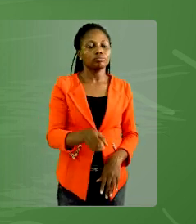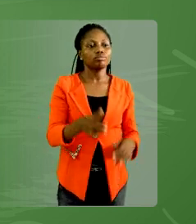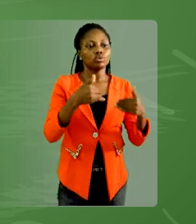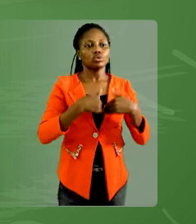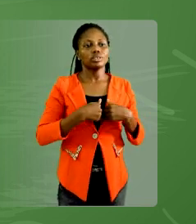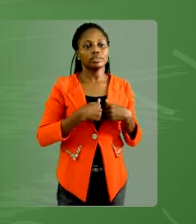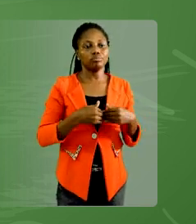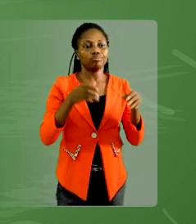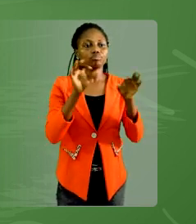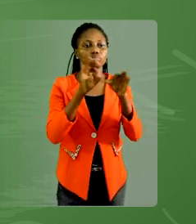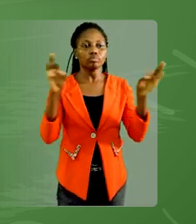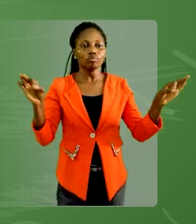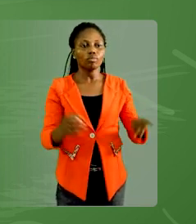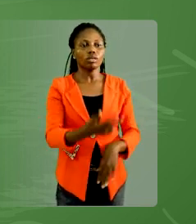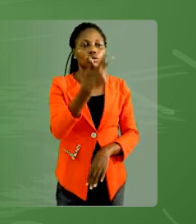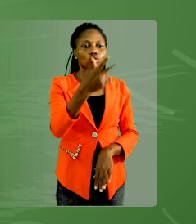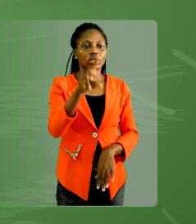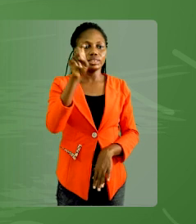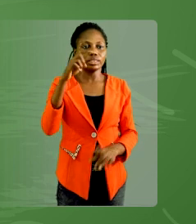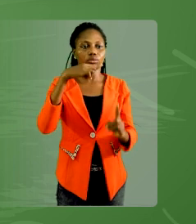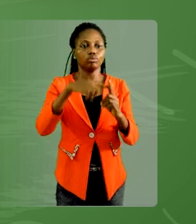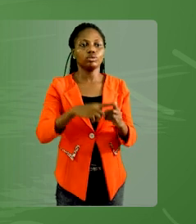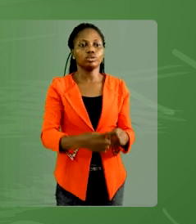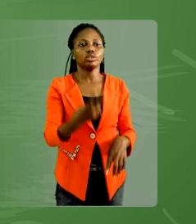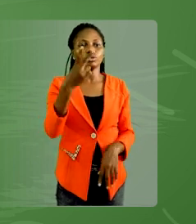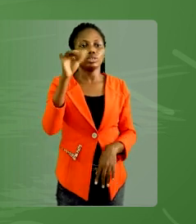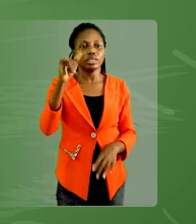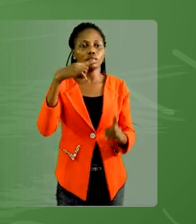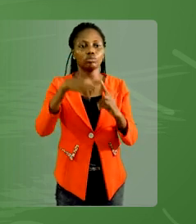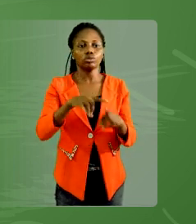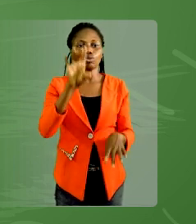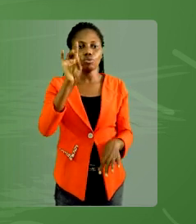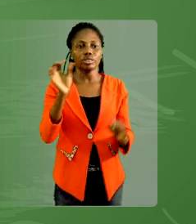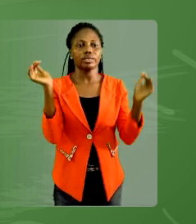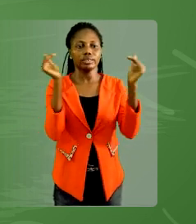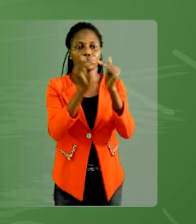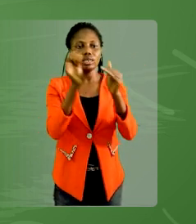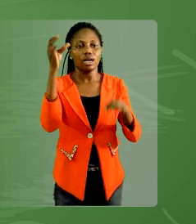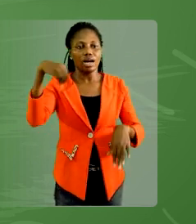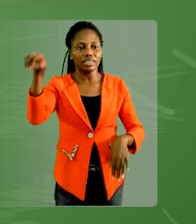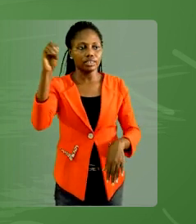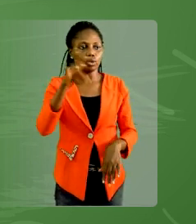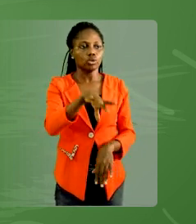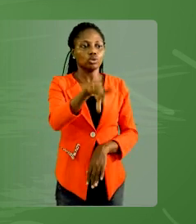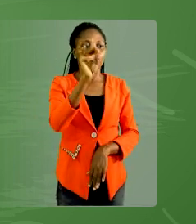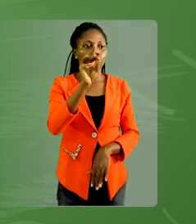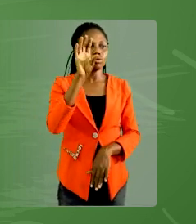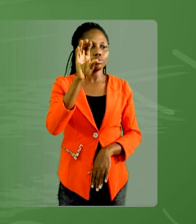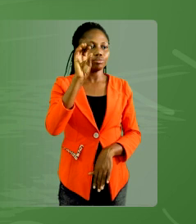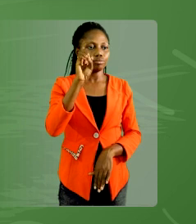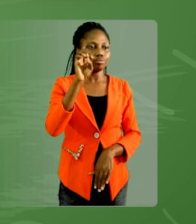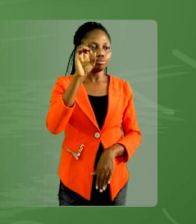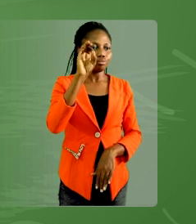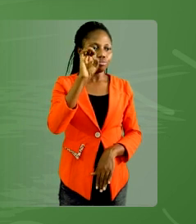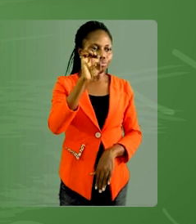équation 3x plus 2y plus 8 égale à 0. Détermine le coefficient